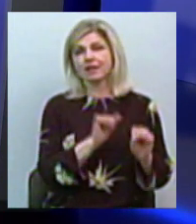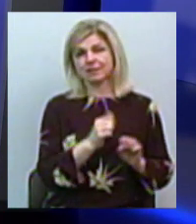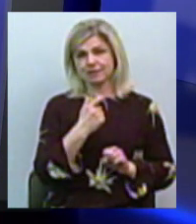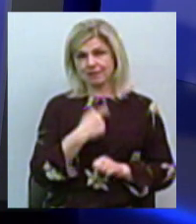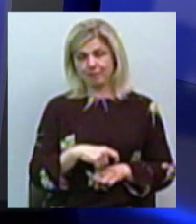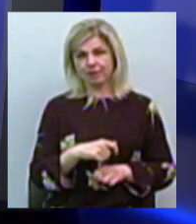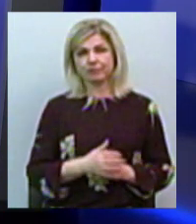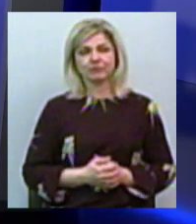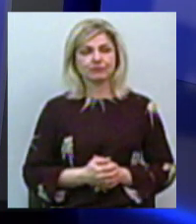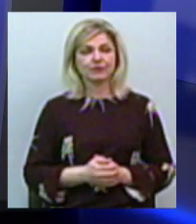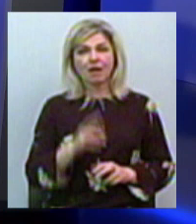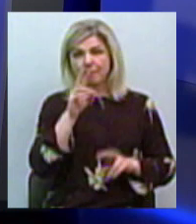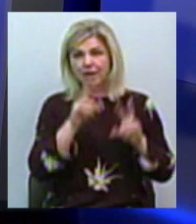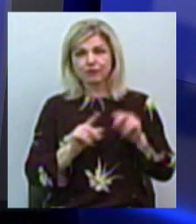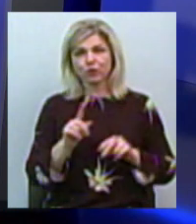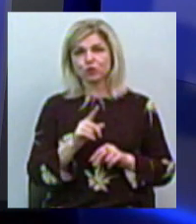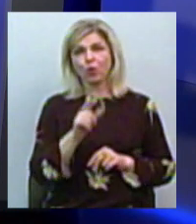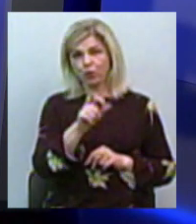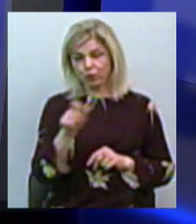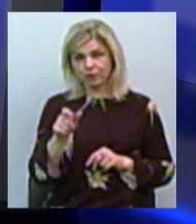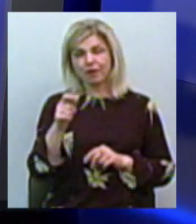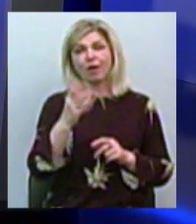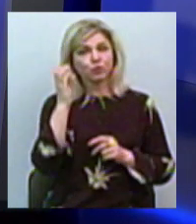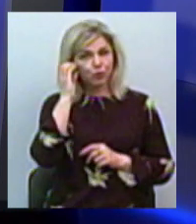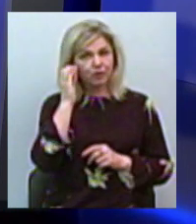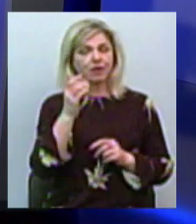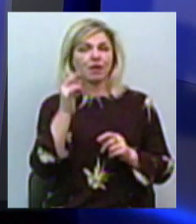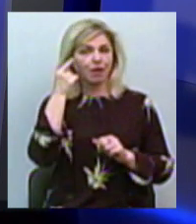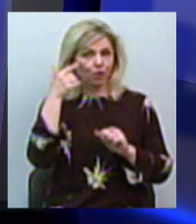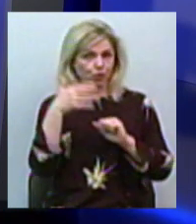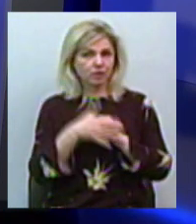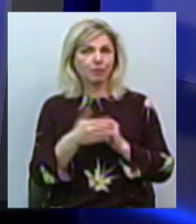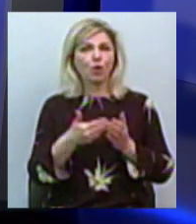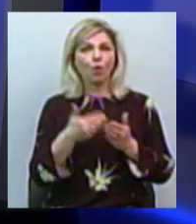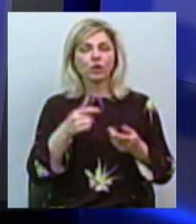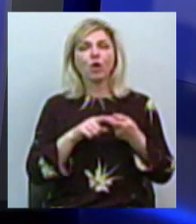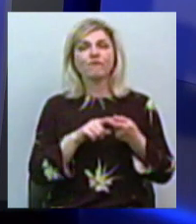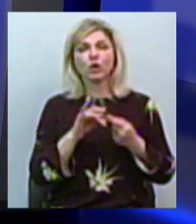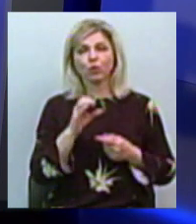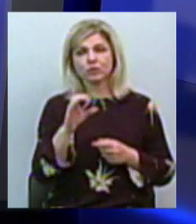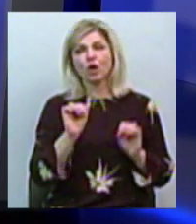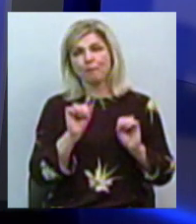Я сподіваюся, що наші глядачі зрозуміли, що від коронавірусу можна